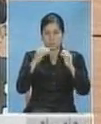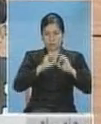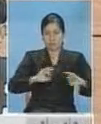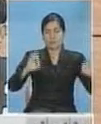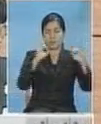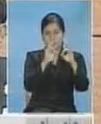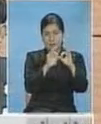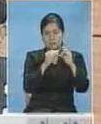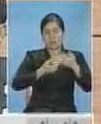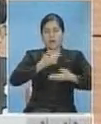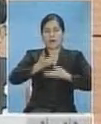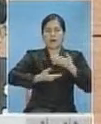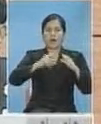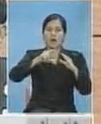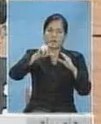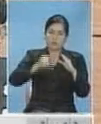ายที่ราคาถูกกว่า